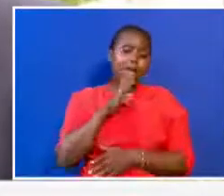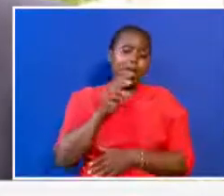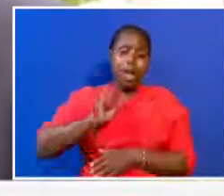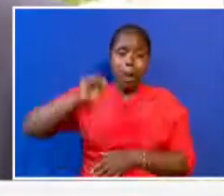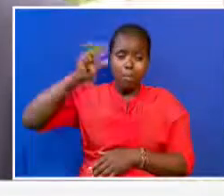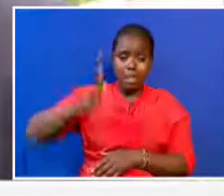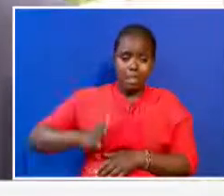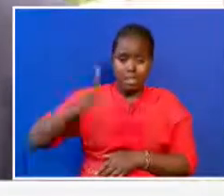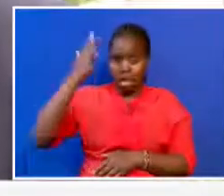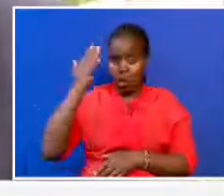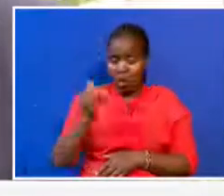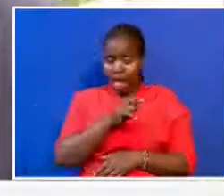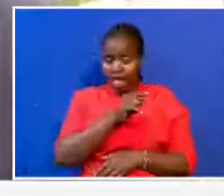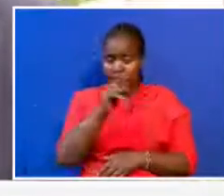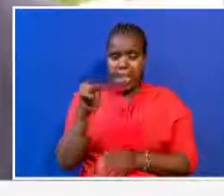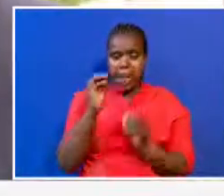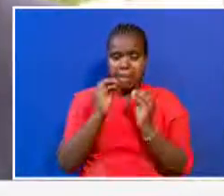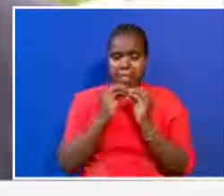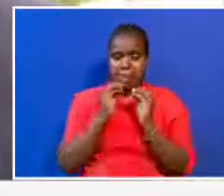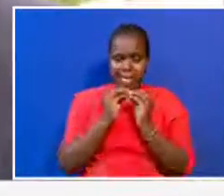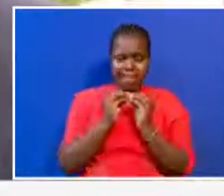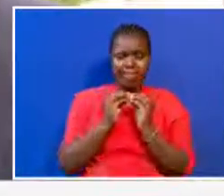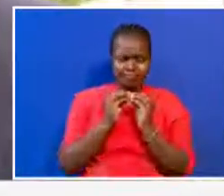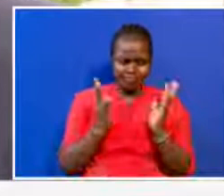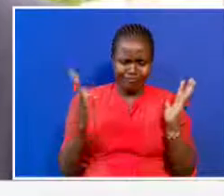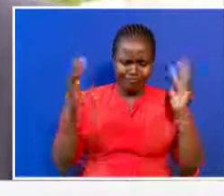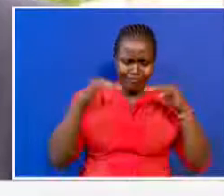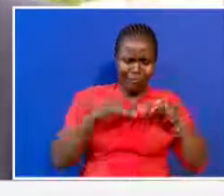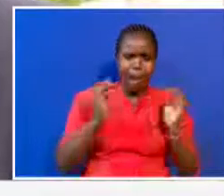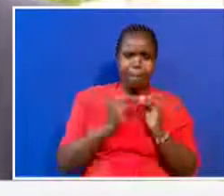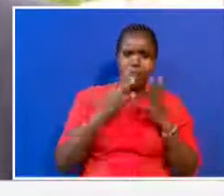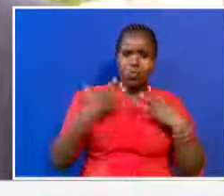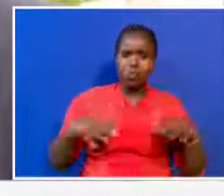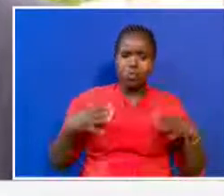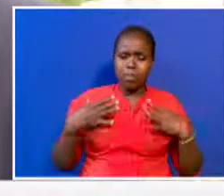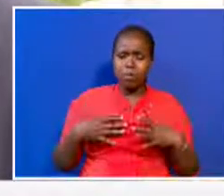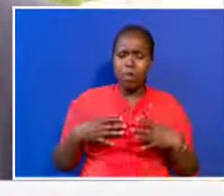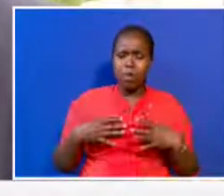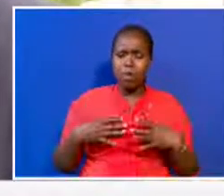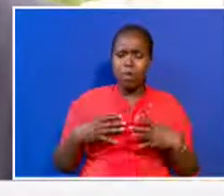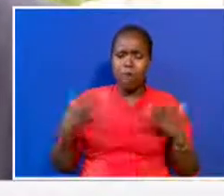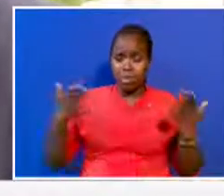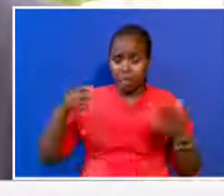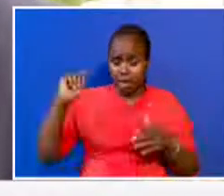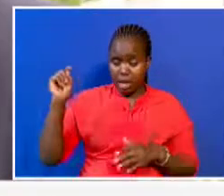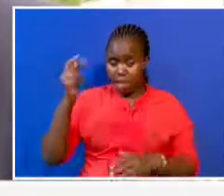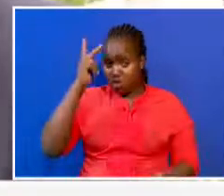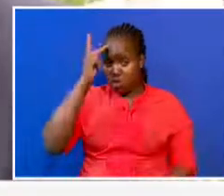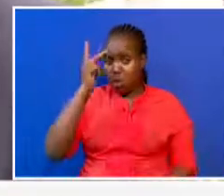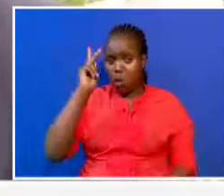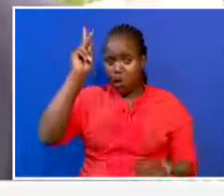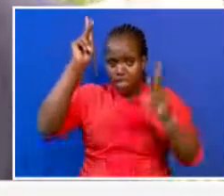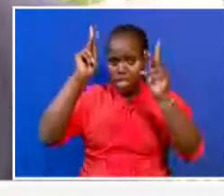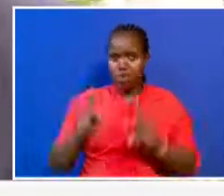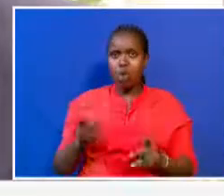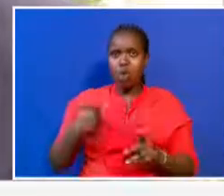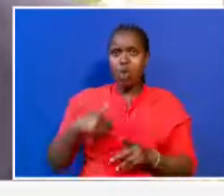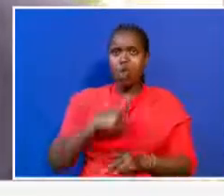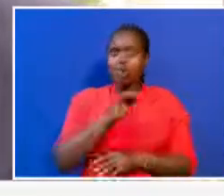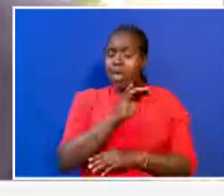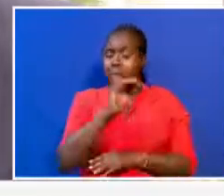kwa sababu waliweka mikutano ya hadhara kukutana na wananchi katika eneo hilo la Kisumu. Ombi letu